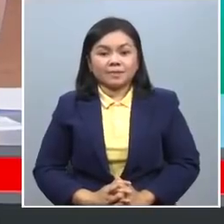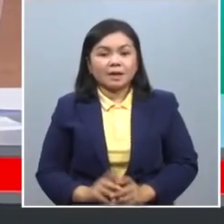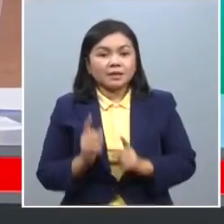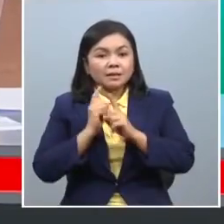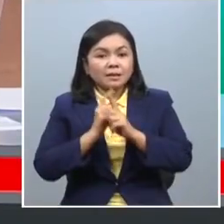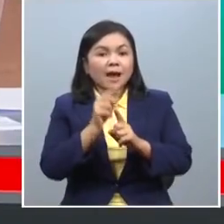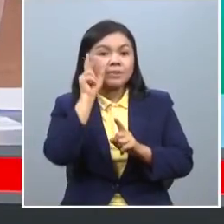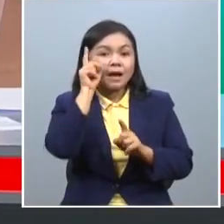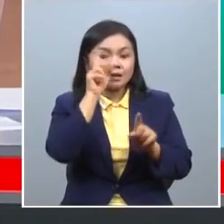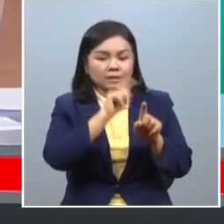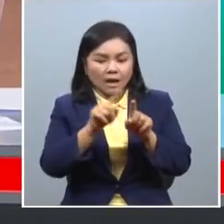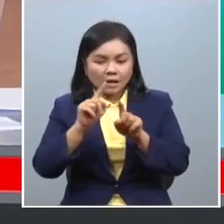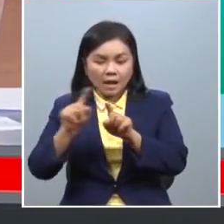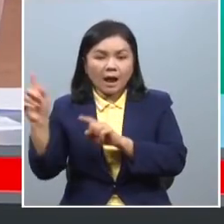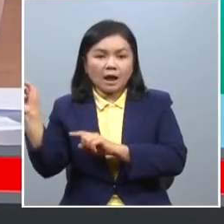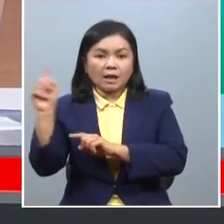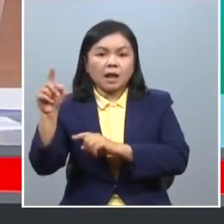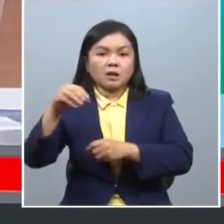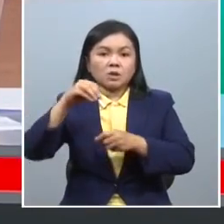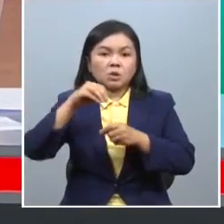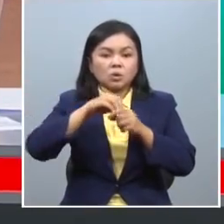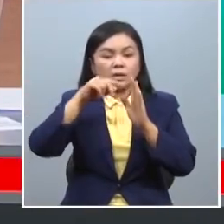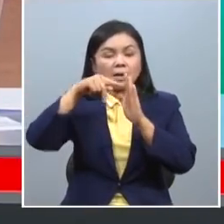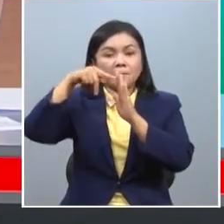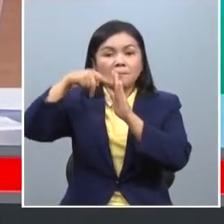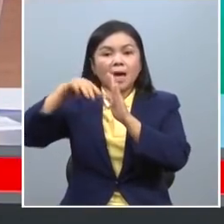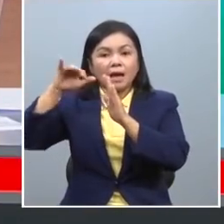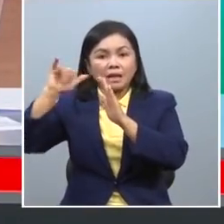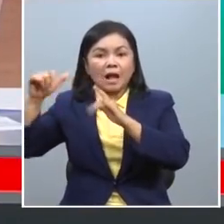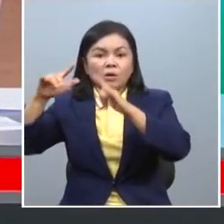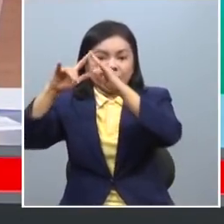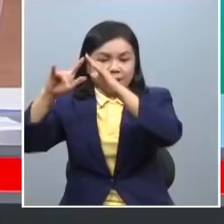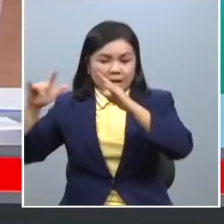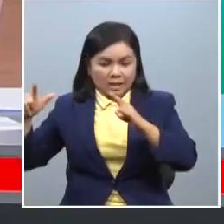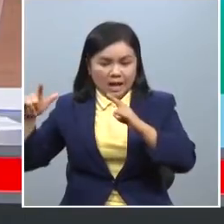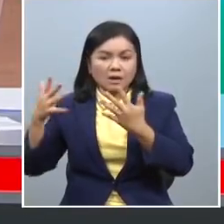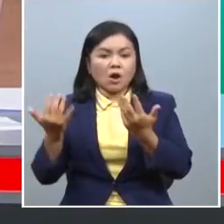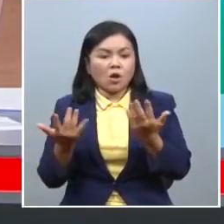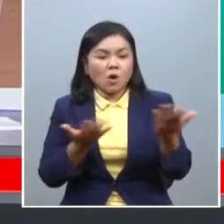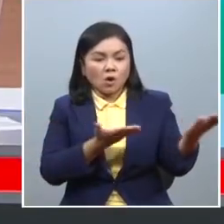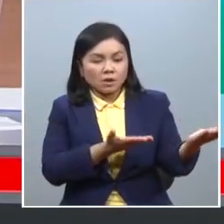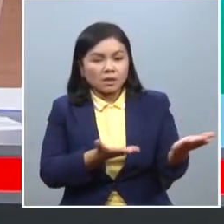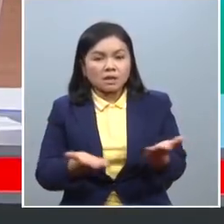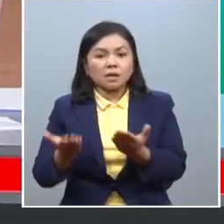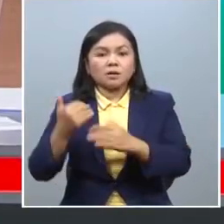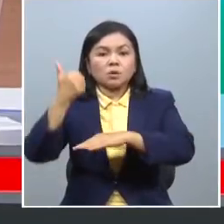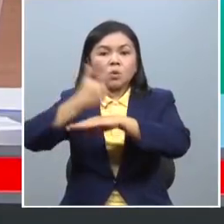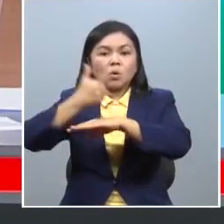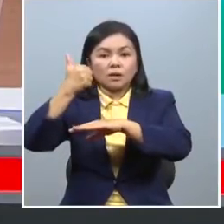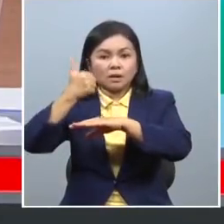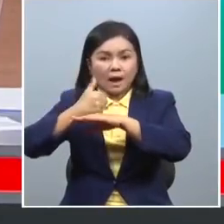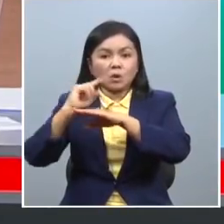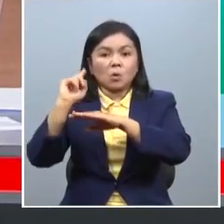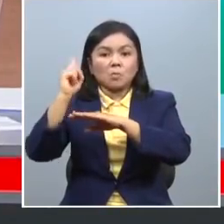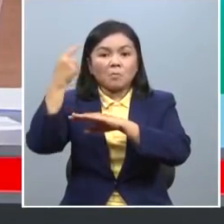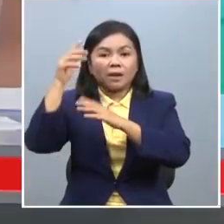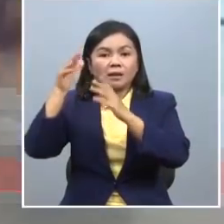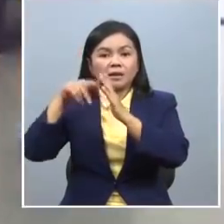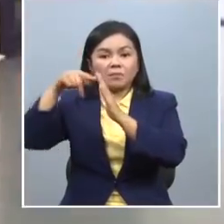่าวอัปเดตนะคะที่ศาลากลางจังหวัดพะเยานะคะวันนี้เจ้าหน้าที่ก็เตรียมต้อนรับผู้ว่าคนใหม่ที่น่าจะเดินทางไปถึงช่วงบ่ายสาม